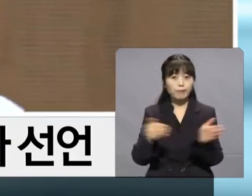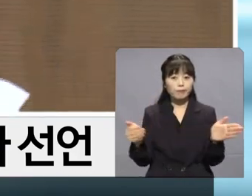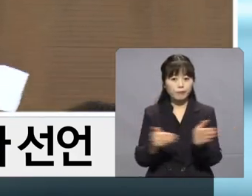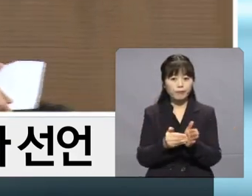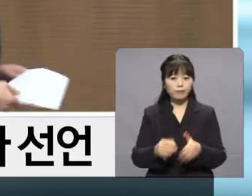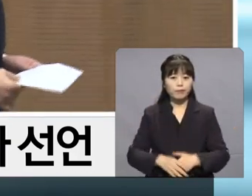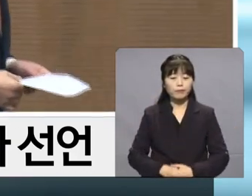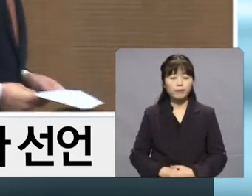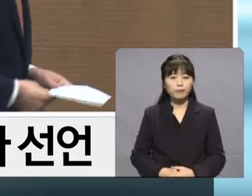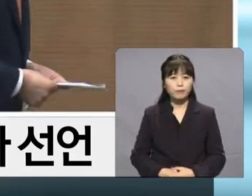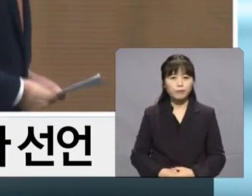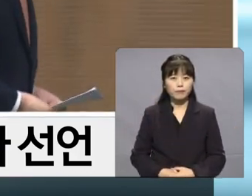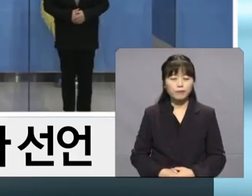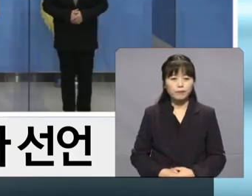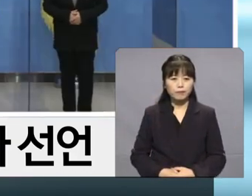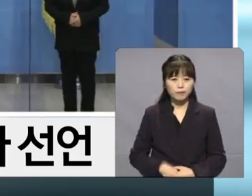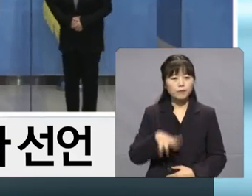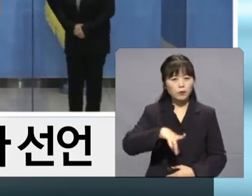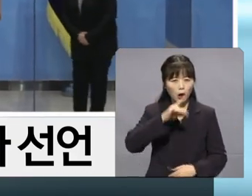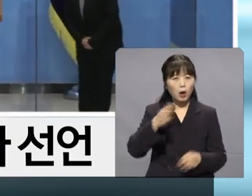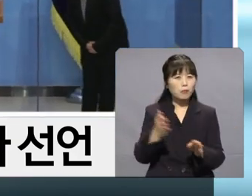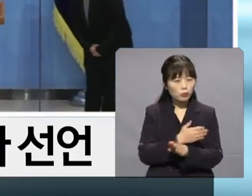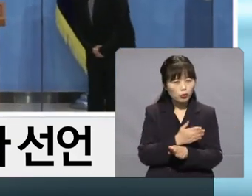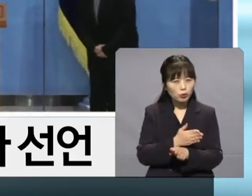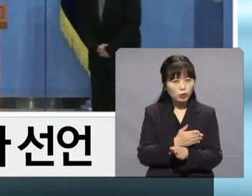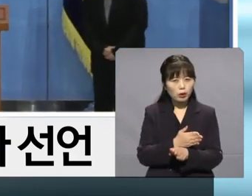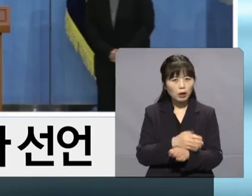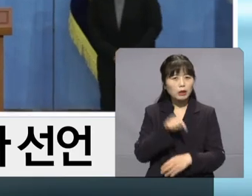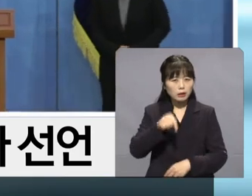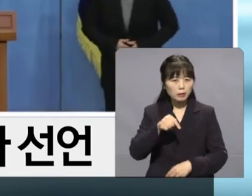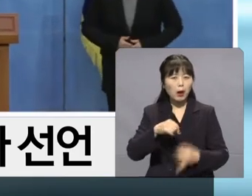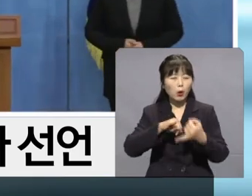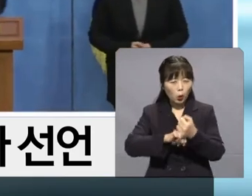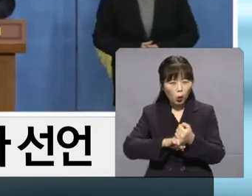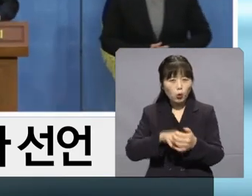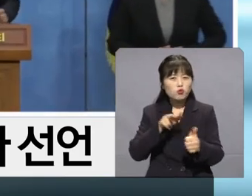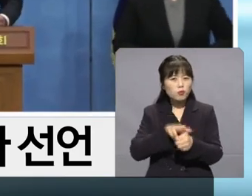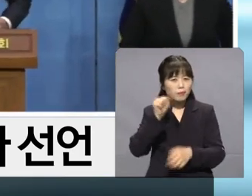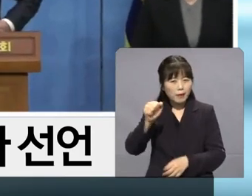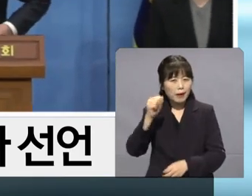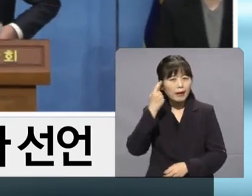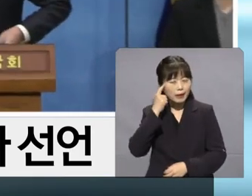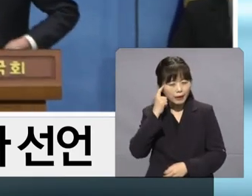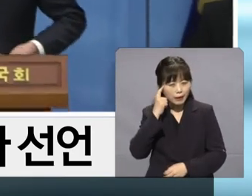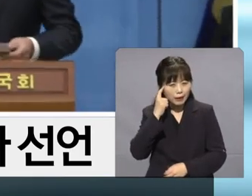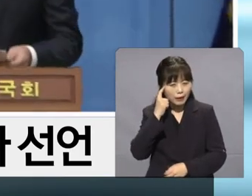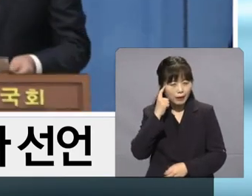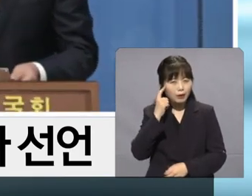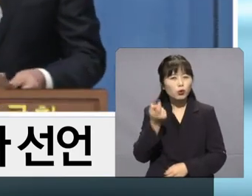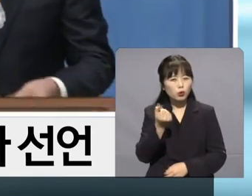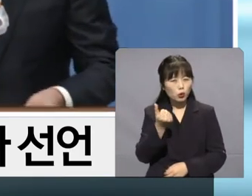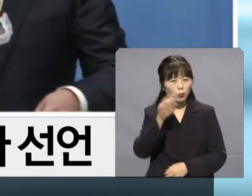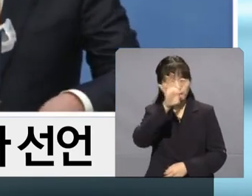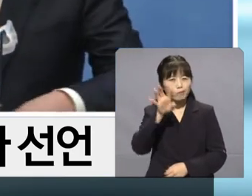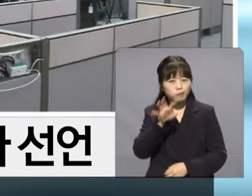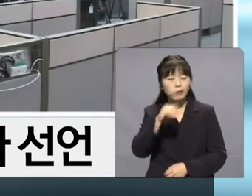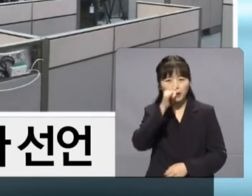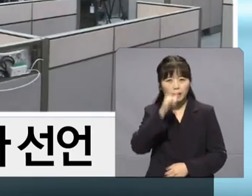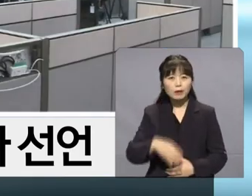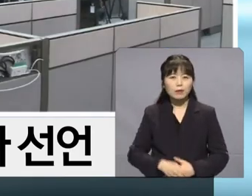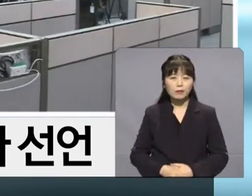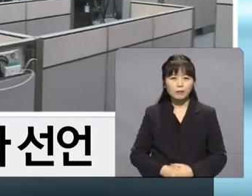그러니까 처음부터 과연 이번에 꼭 그 출마하겠다는 생각을 했는지 좀 약간의 생각이